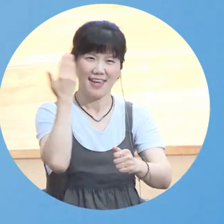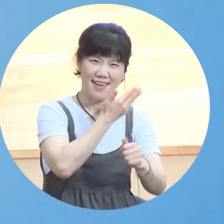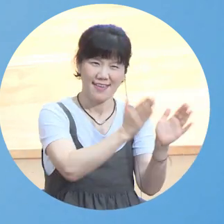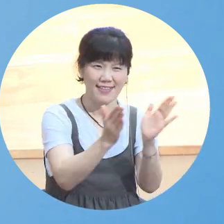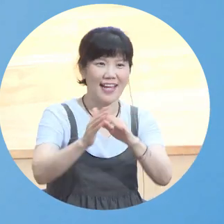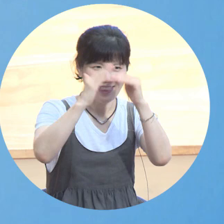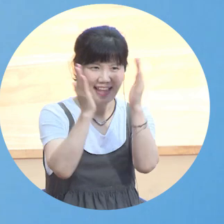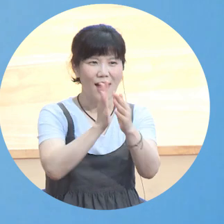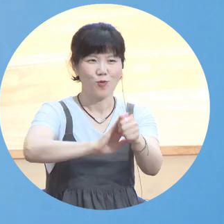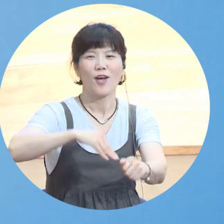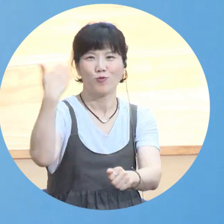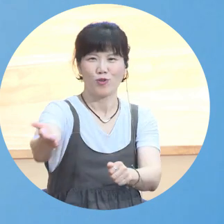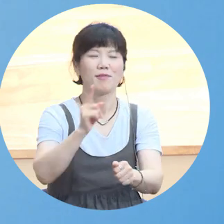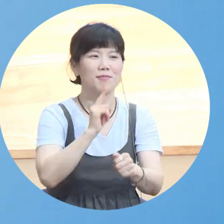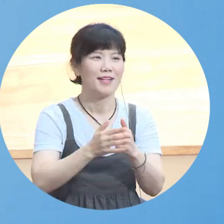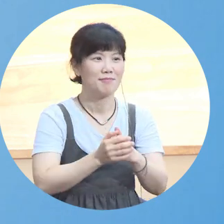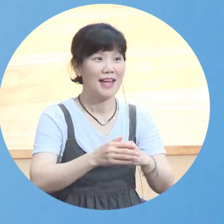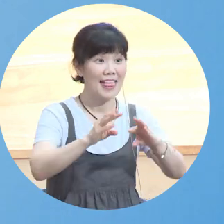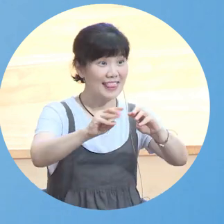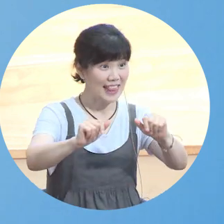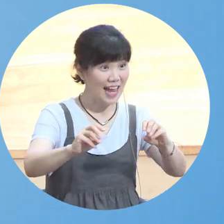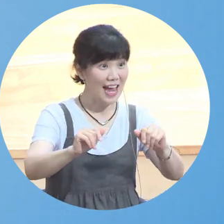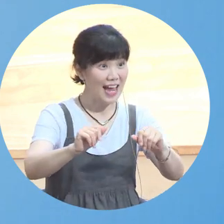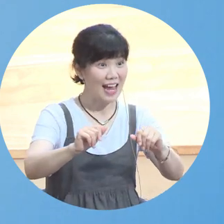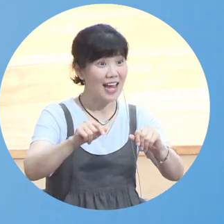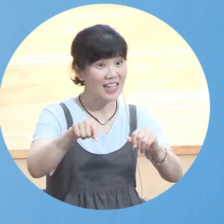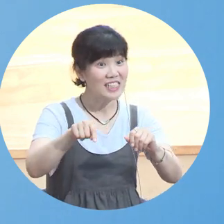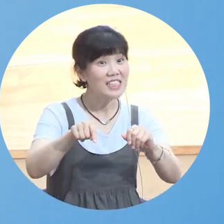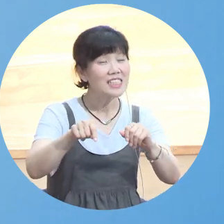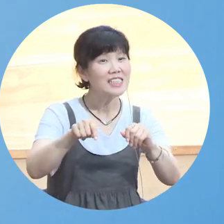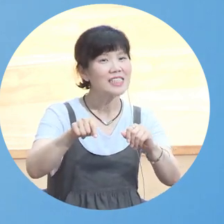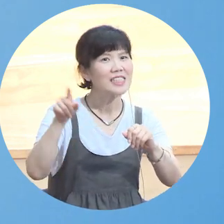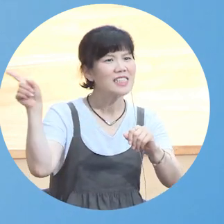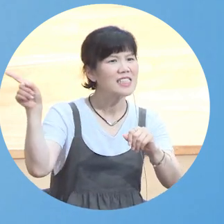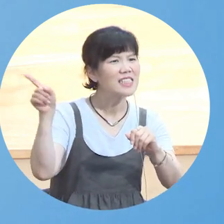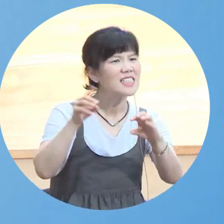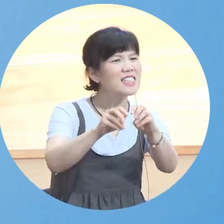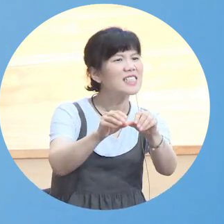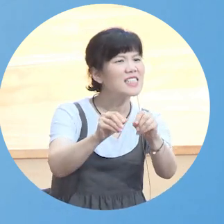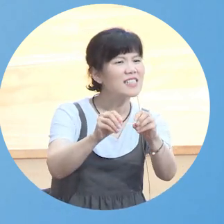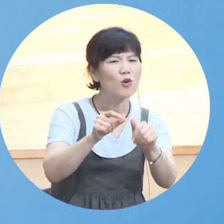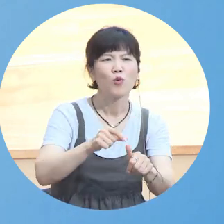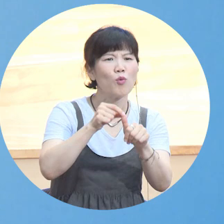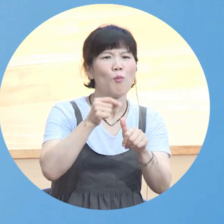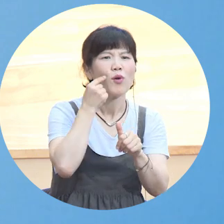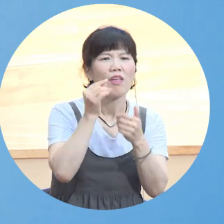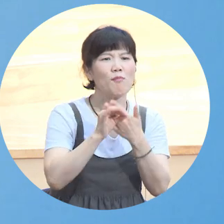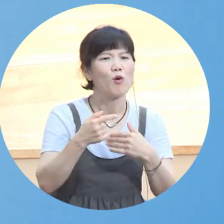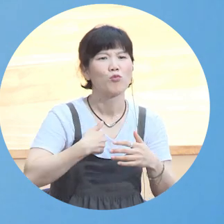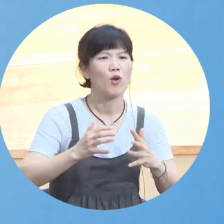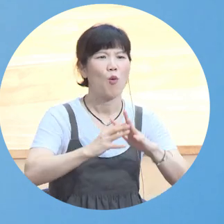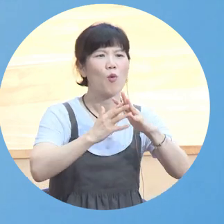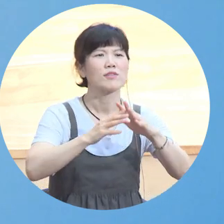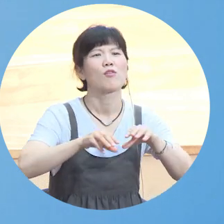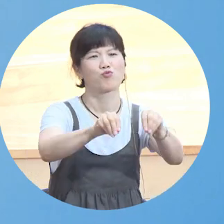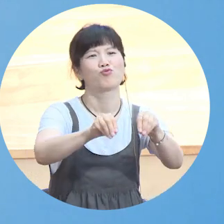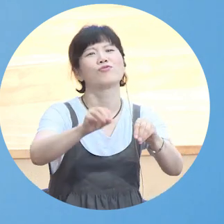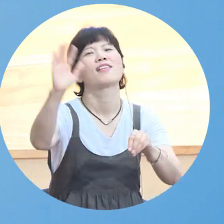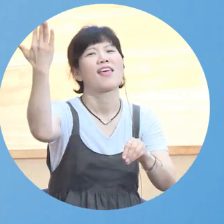땅을 그 매물 급매 울 그 흙을 구하지 못하면 우리는 공사를 중단할 수밖에 없습니다